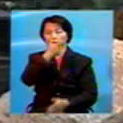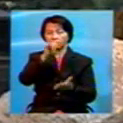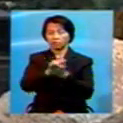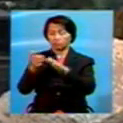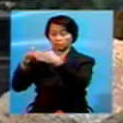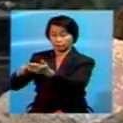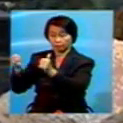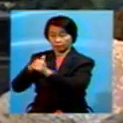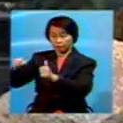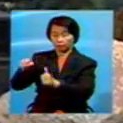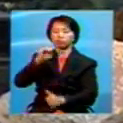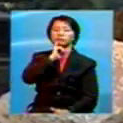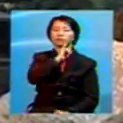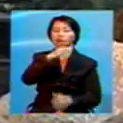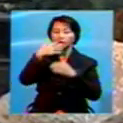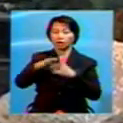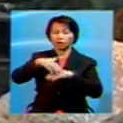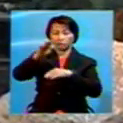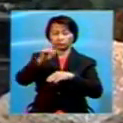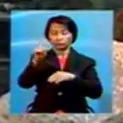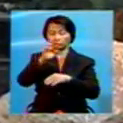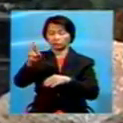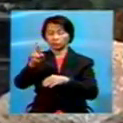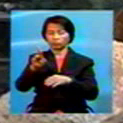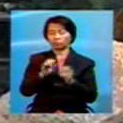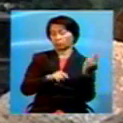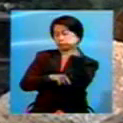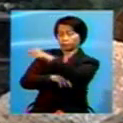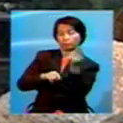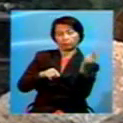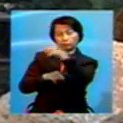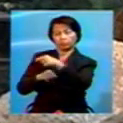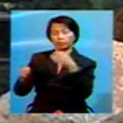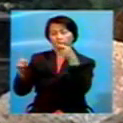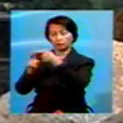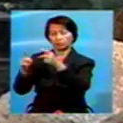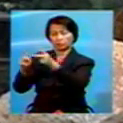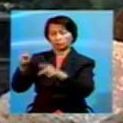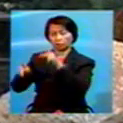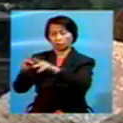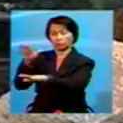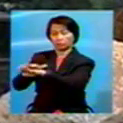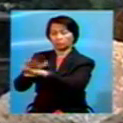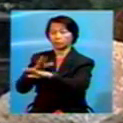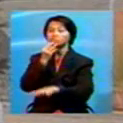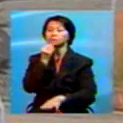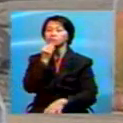kematian pertama di pihak Israel selepas lebih serib roket dan Motar dilepaskan ke arah kawasan penduduk